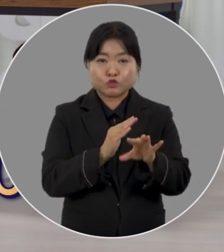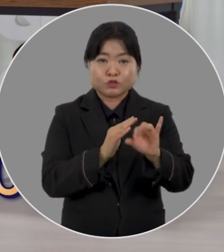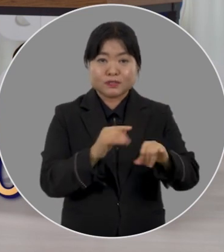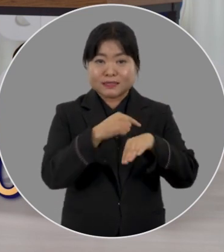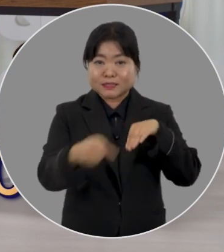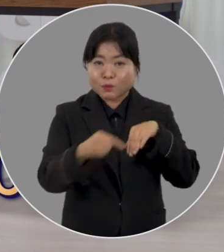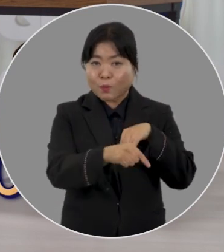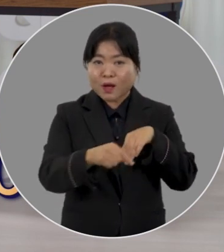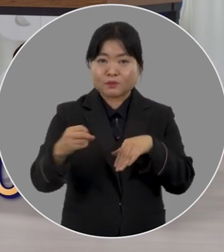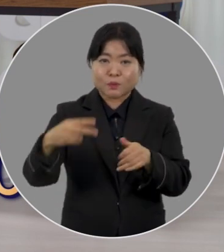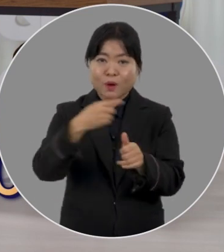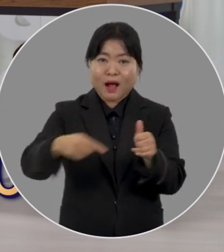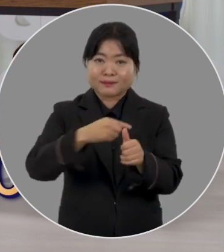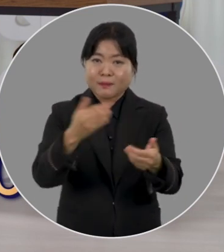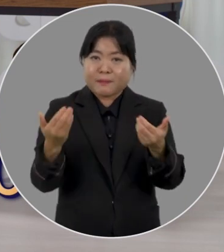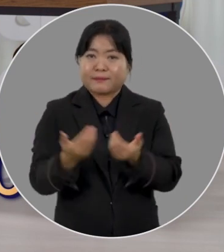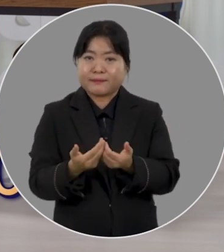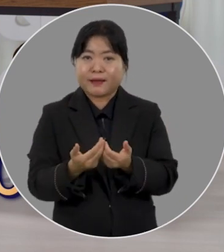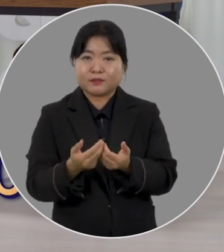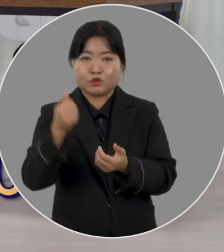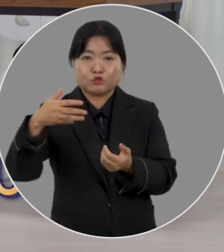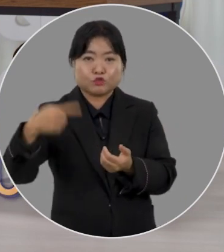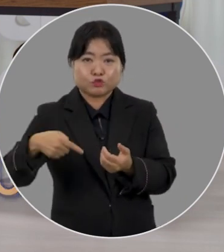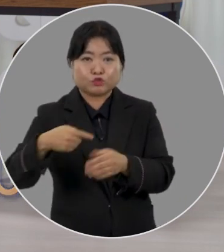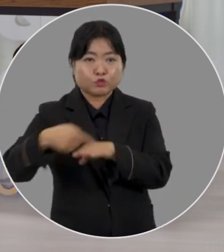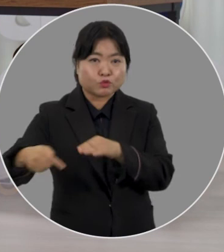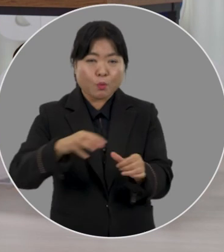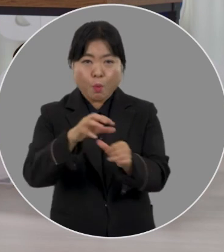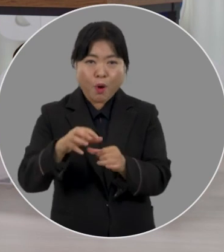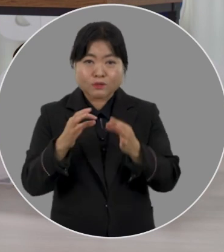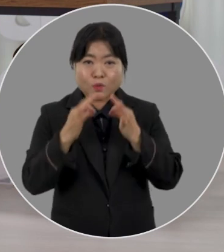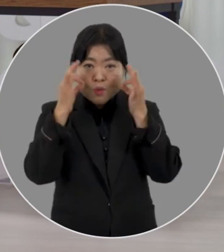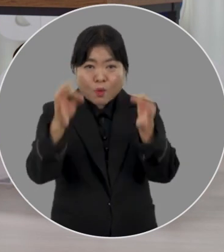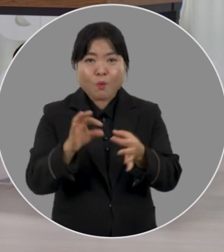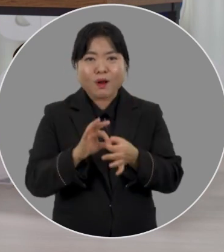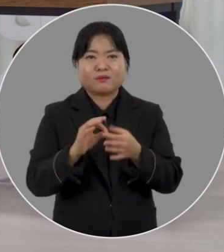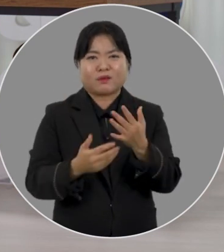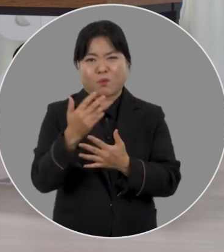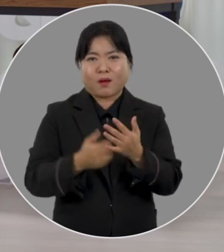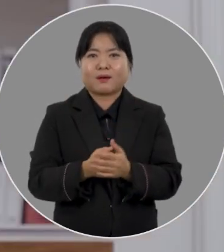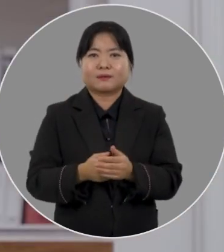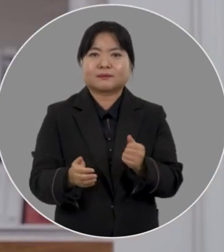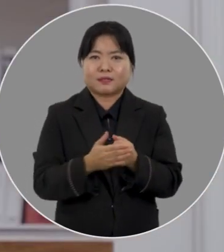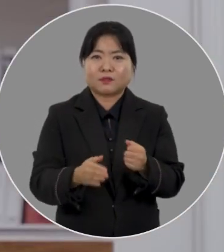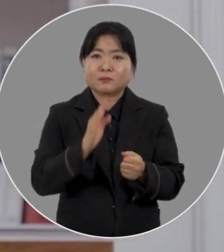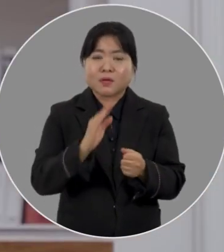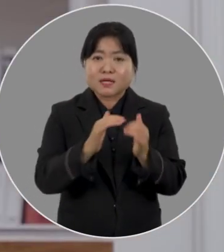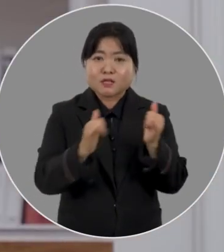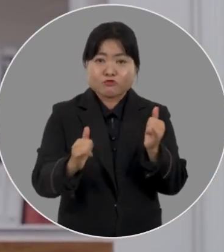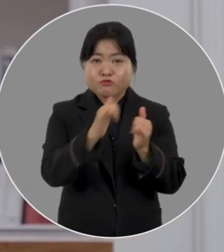그 투치족과 또는 학살을 반대하는 후투족들을 보호한 노력과 관련된 영화예요. 그래서 정말